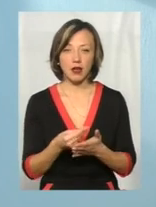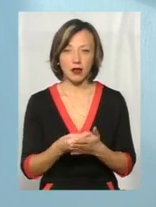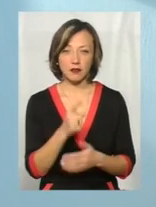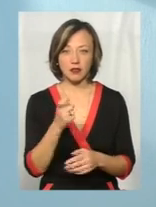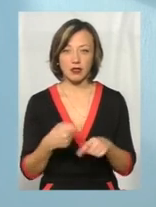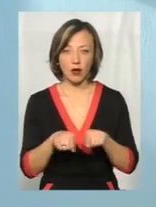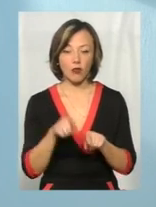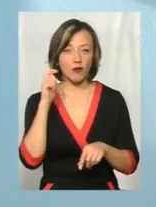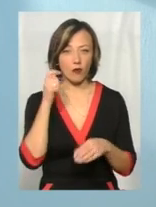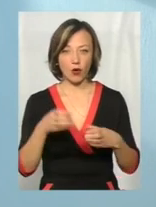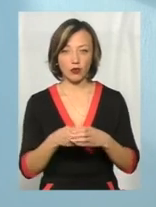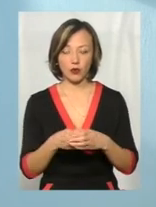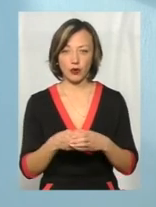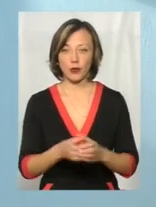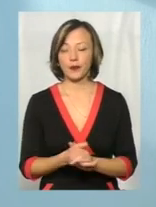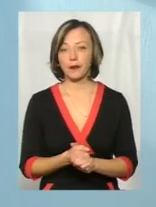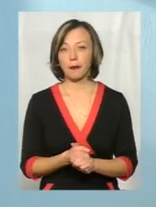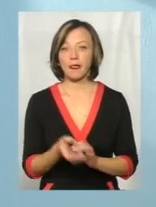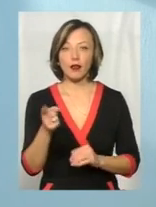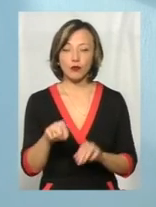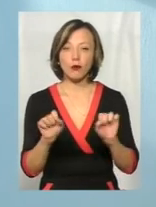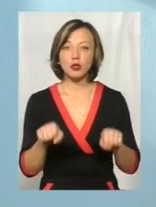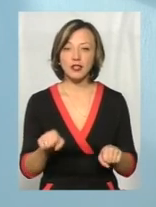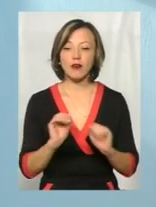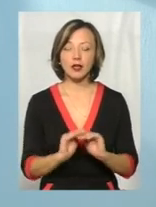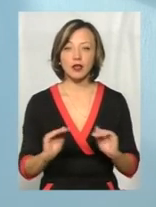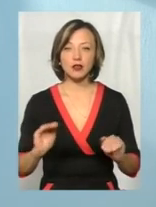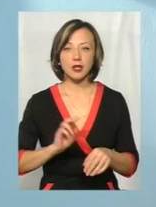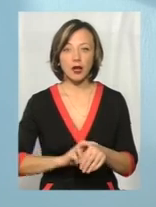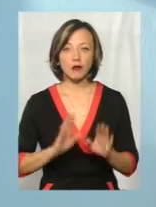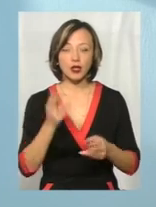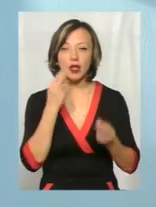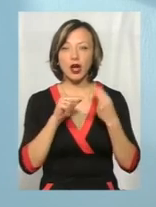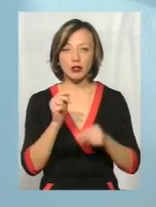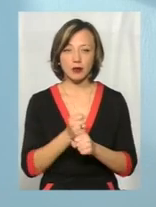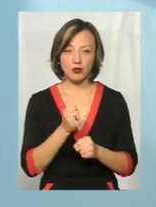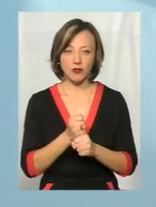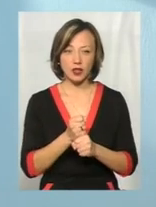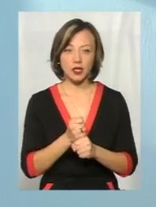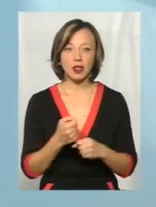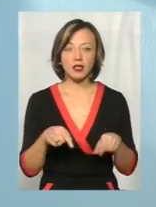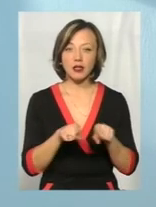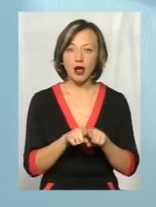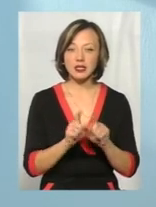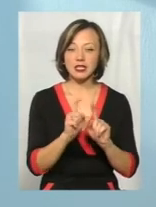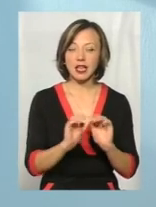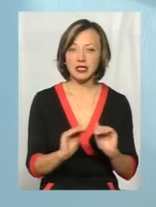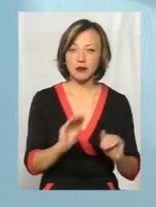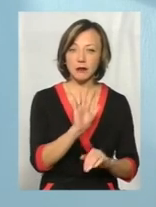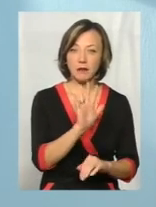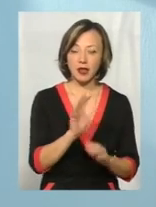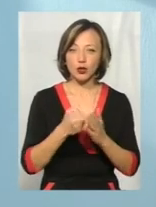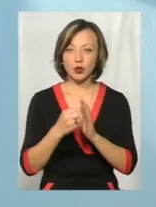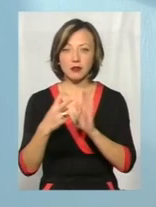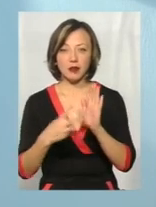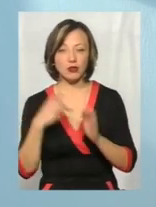таку вікову категорію. Тому, можливо, ще педіатрам буде ну, найкраще працювати, так як за діток від 5 до 17